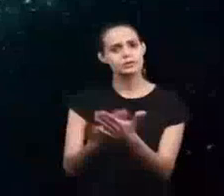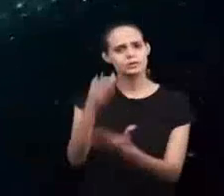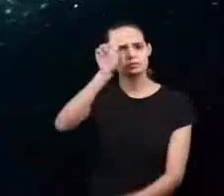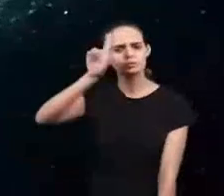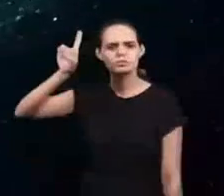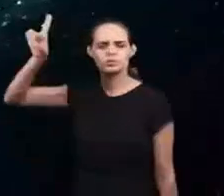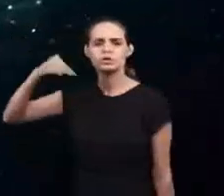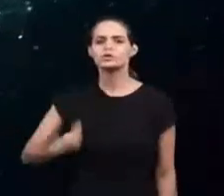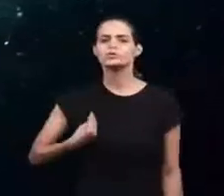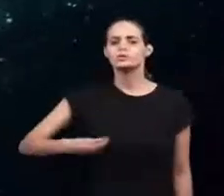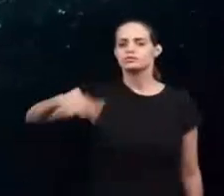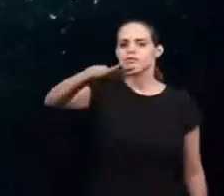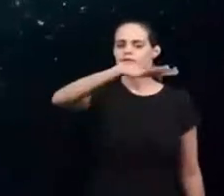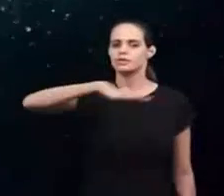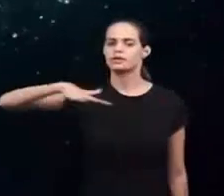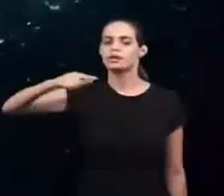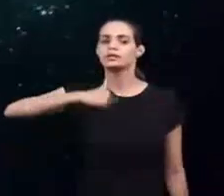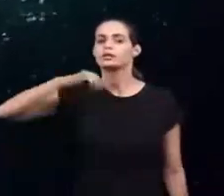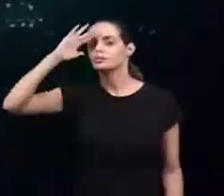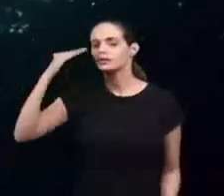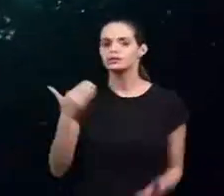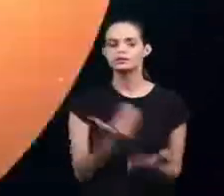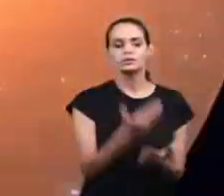Ich glaube an einen Gott, der lebt und regiert.